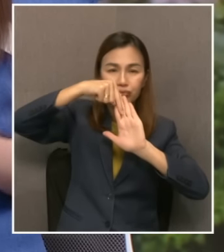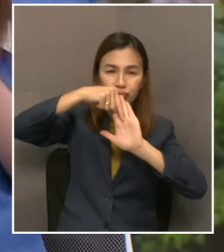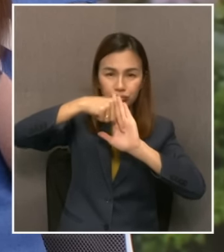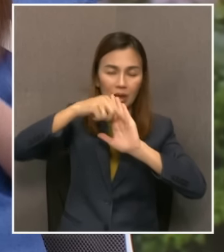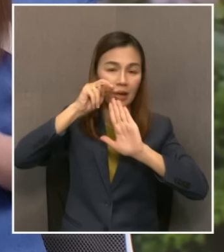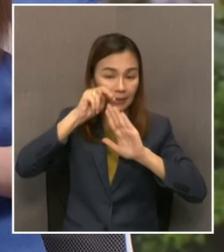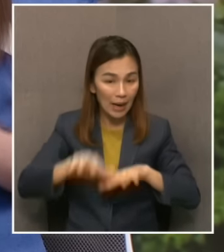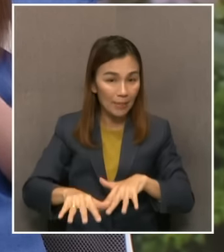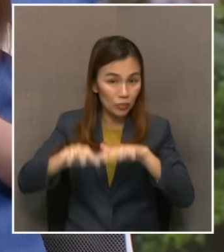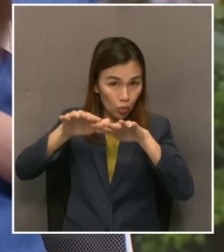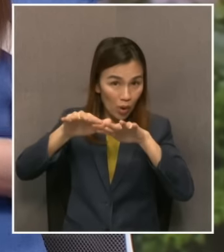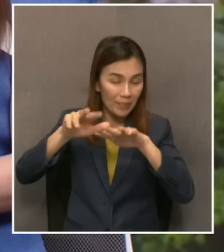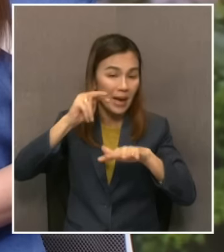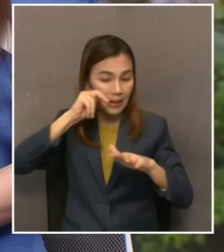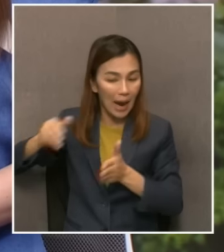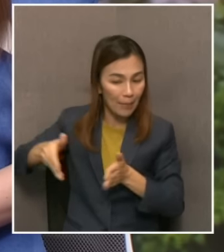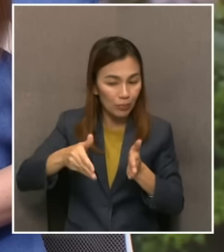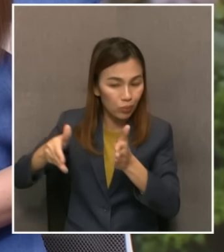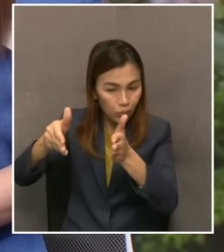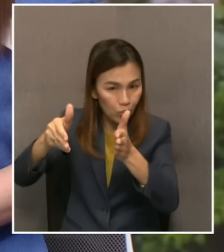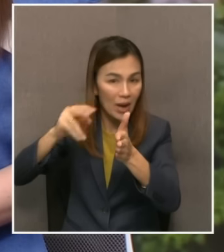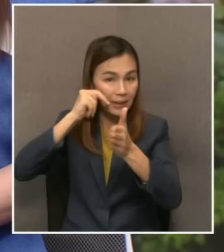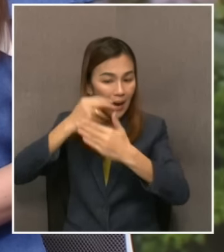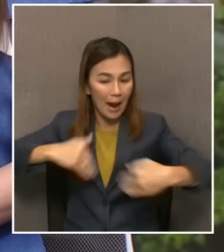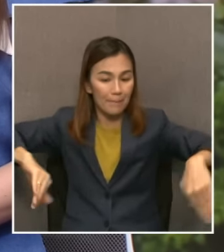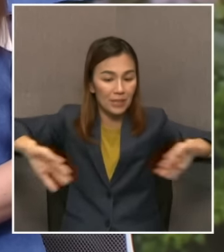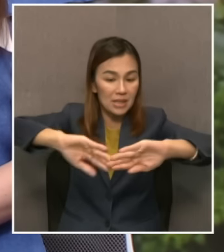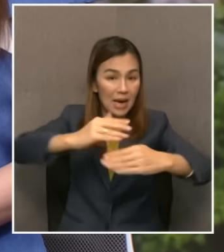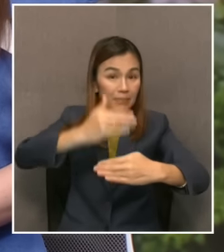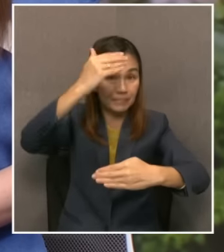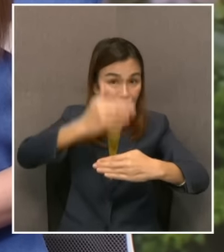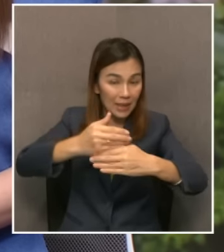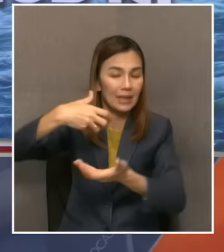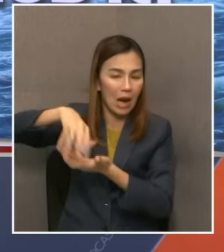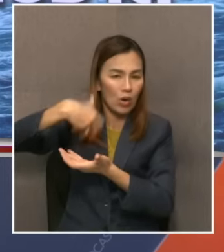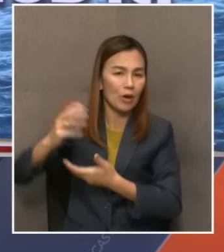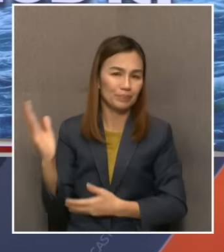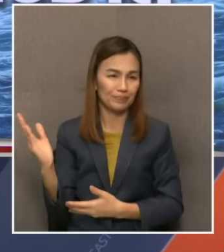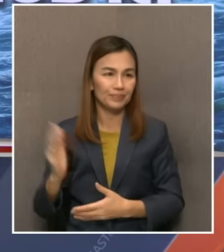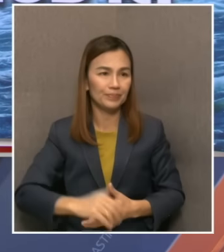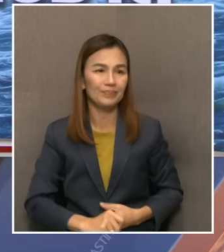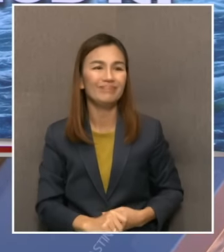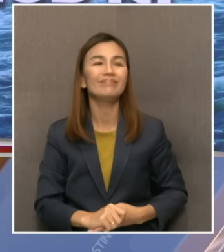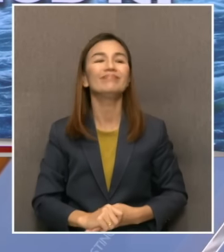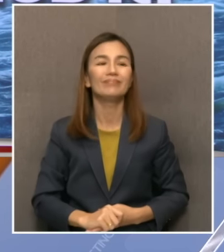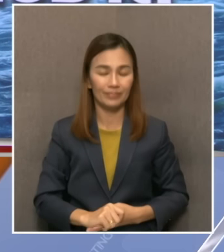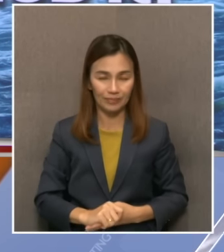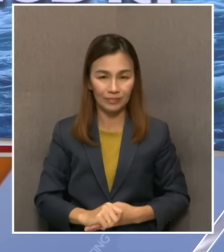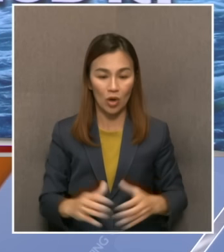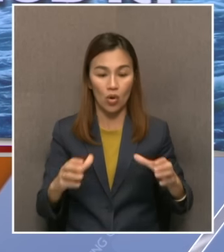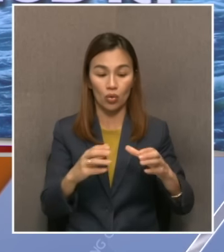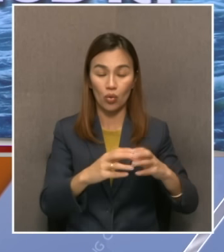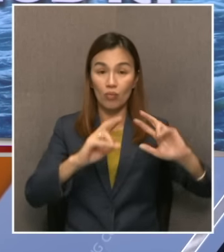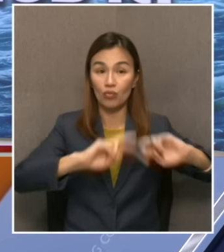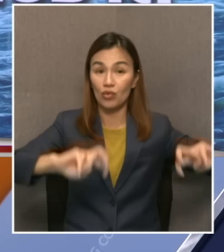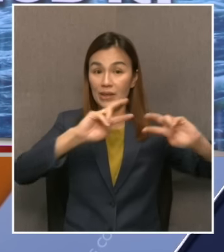ท่วมน้ำท่ารวมถึงปริมาณน้ำในเขื่อนด้วยวันนี้คุณพลอยมาพร้อมกับรายละเอียดค่ะ ค่ะซึ่งทางคณะวิจัยนะคะก็